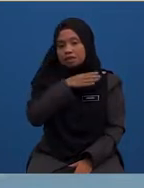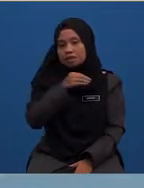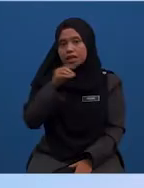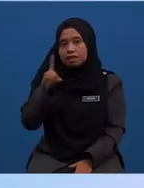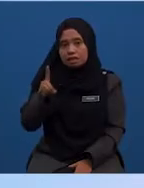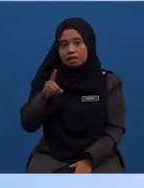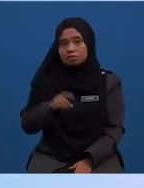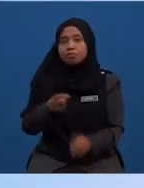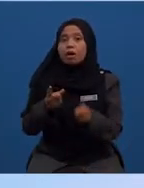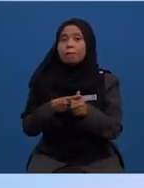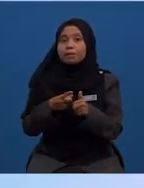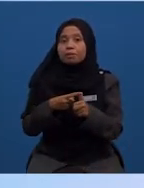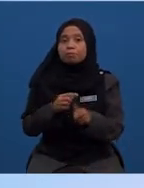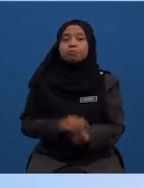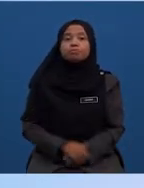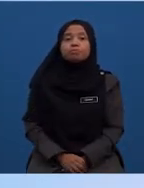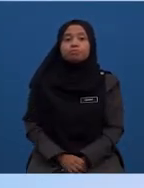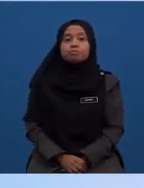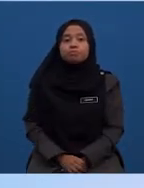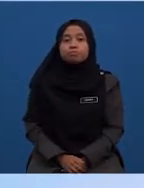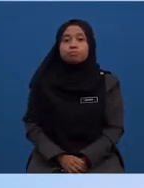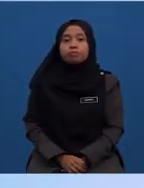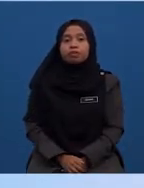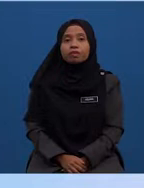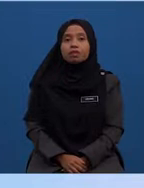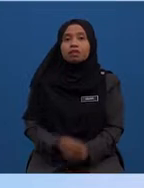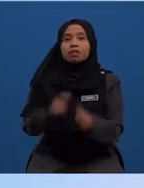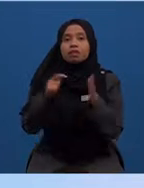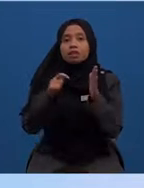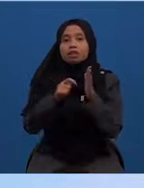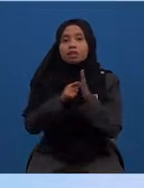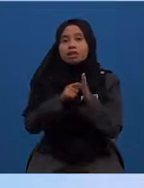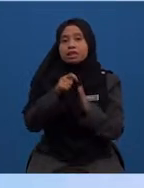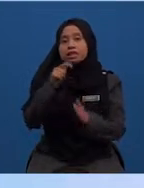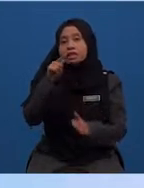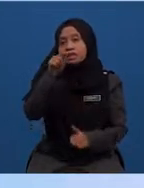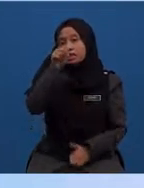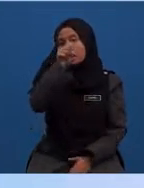D. Pertama, tandakan titik A.